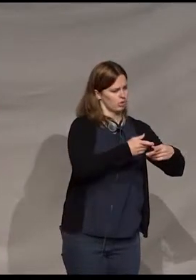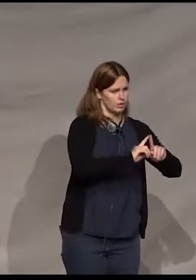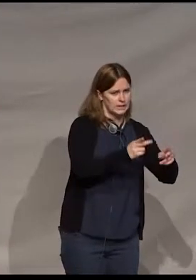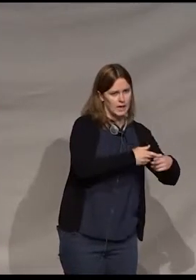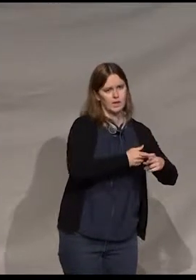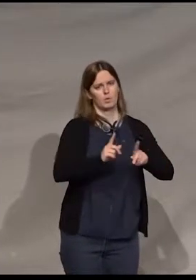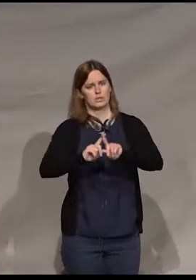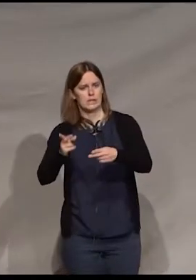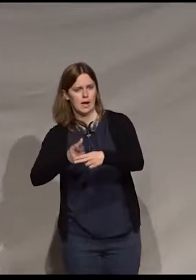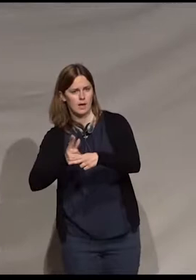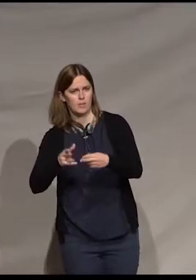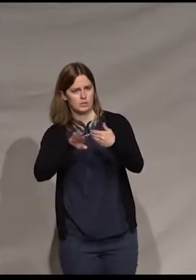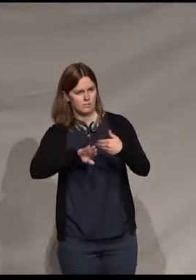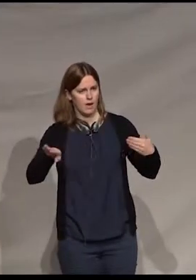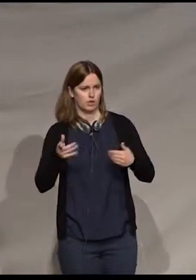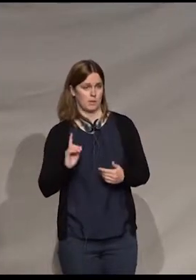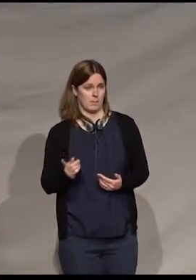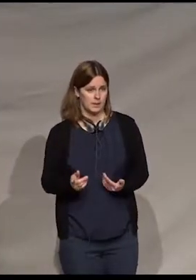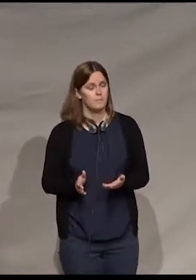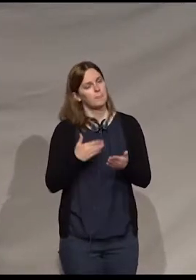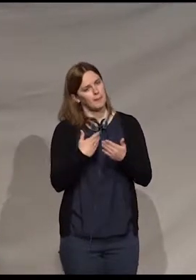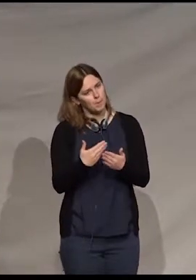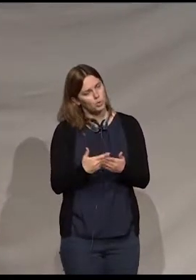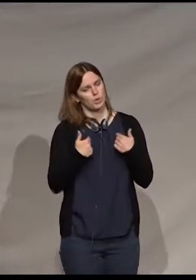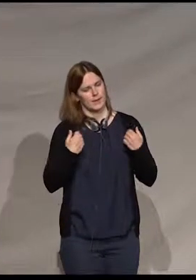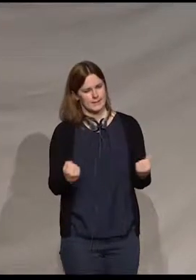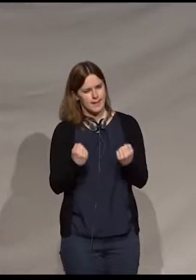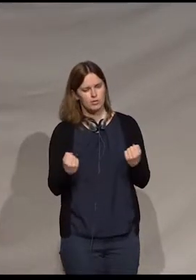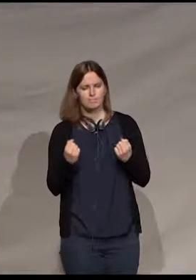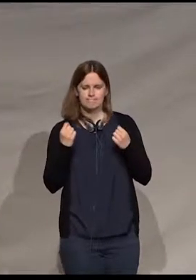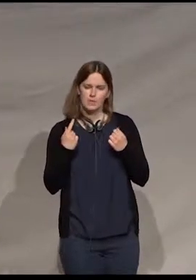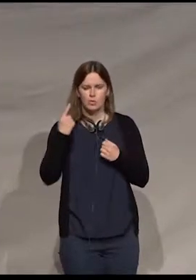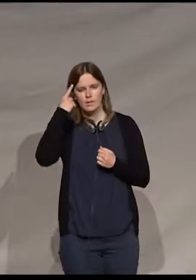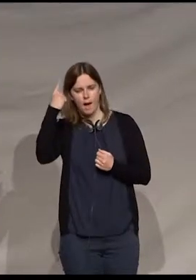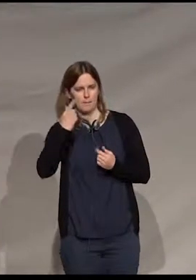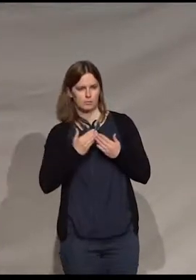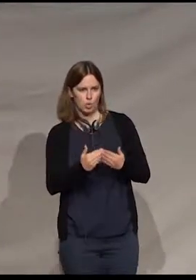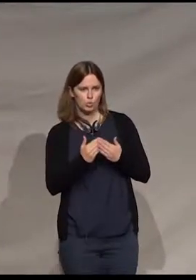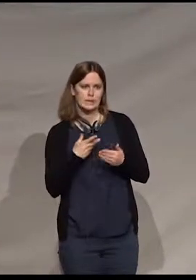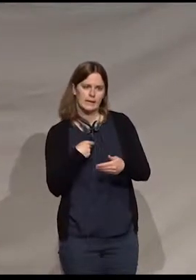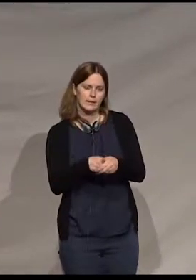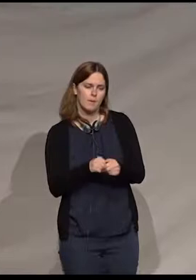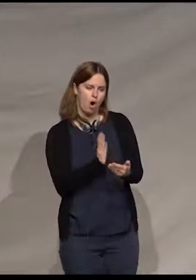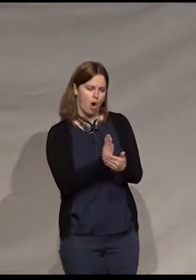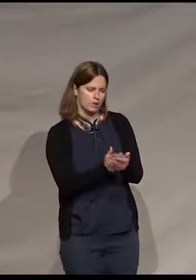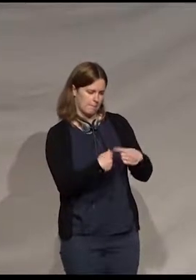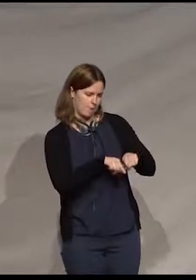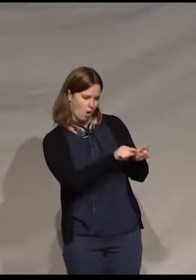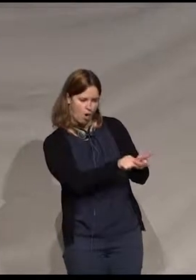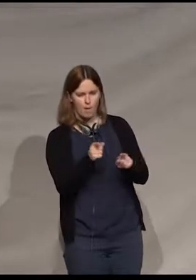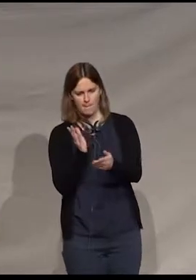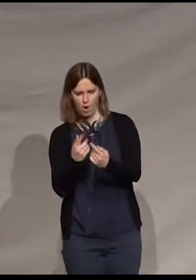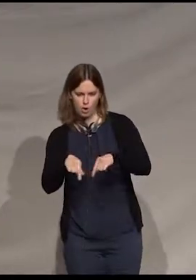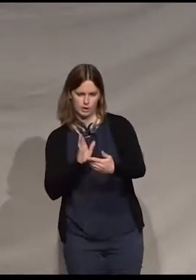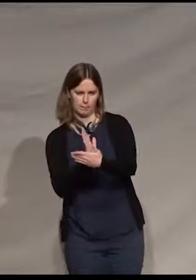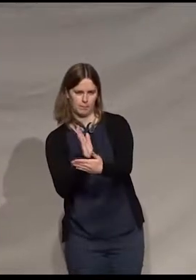pečovatelského zařízení omezena a ty naše pomůcky se snaží překročit ty bariéry i v těch zdravotnických pečovatelských zařízeních. I když